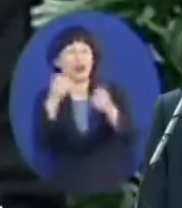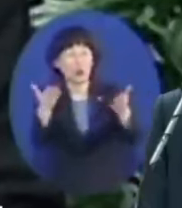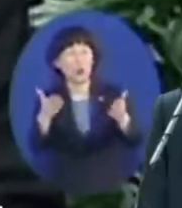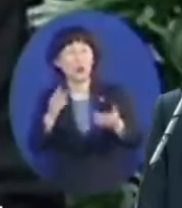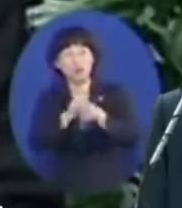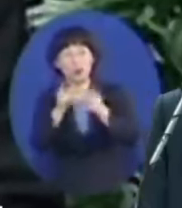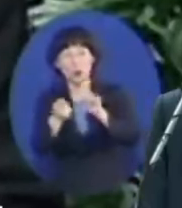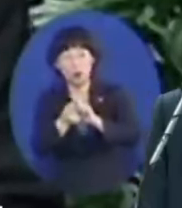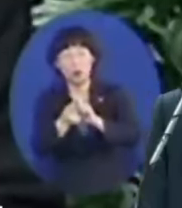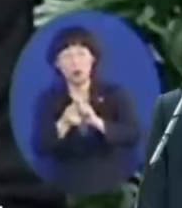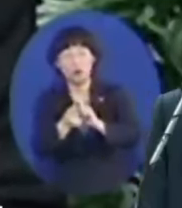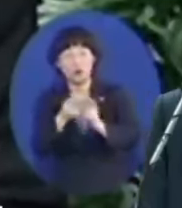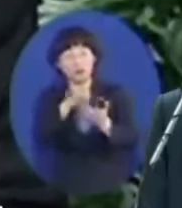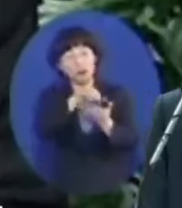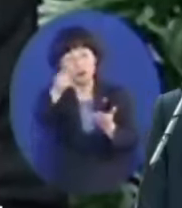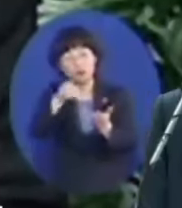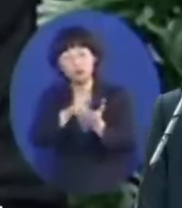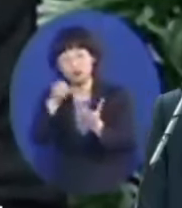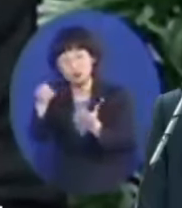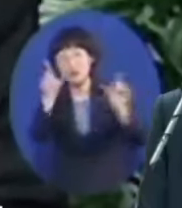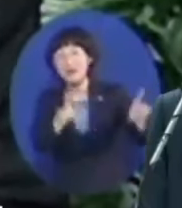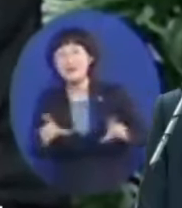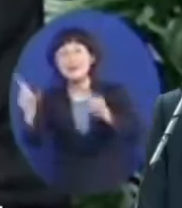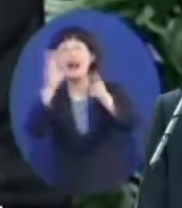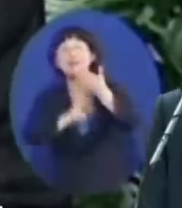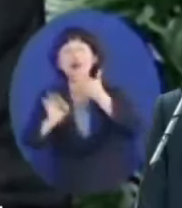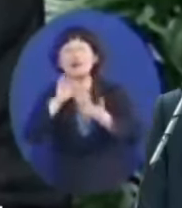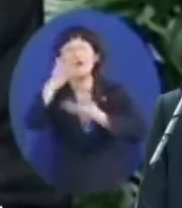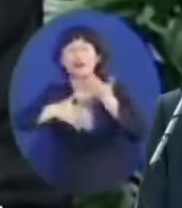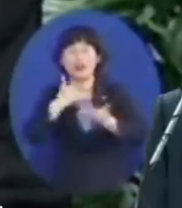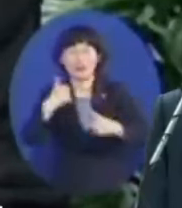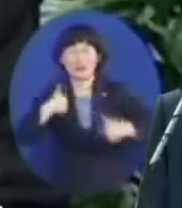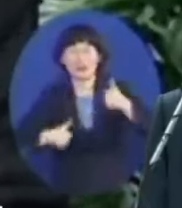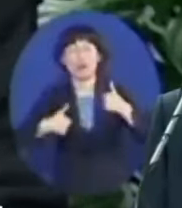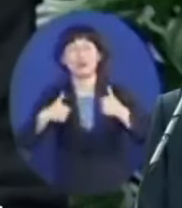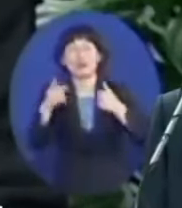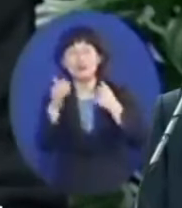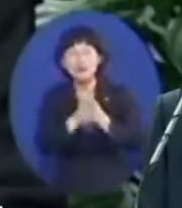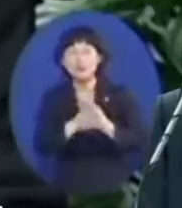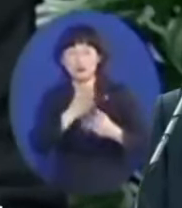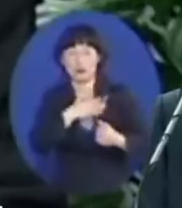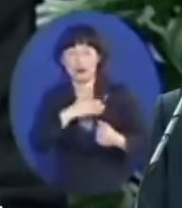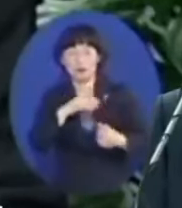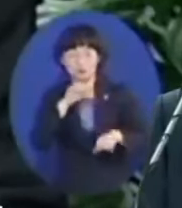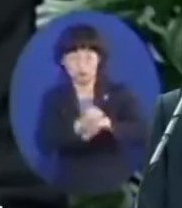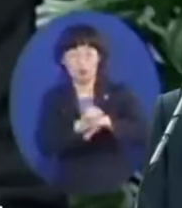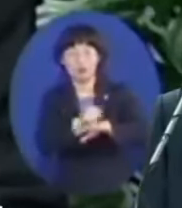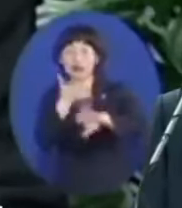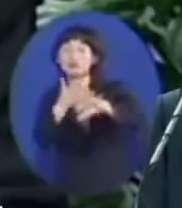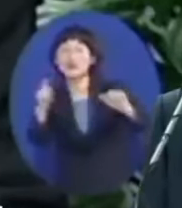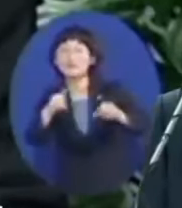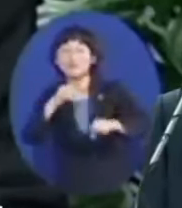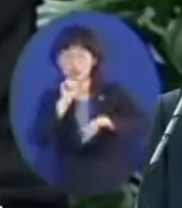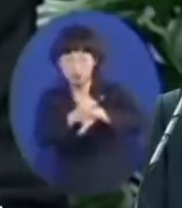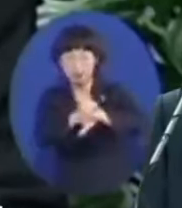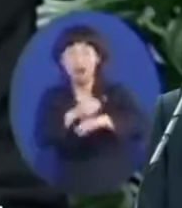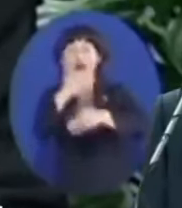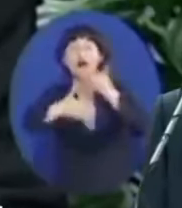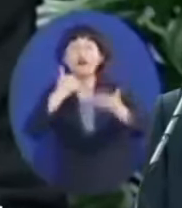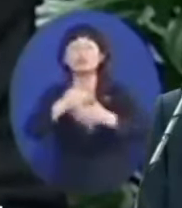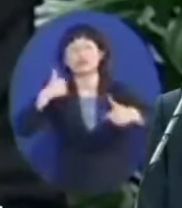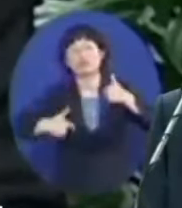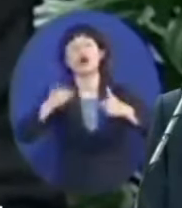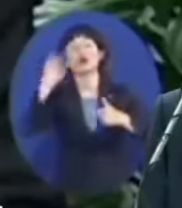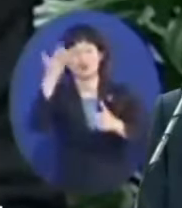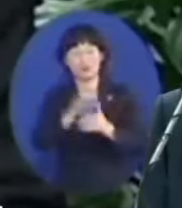서로 나누어주는 삶을 살면은 하나님이 기뻐하시기 때문에 자기도 잘 살고 남도 잘 살고 하나님도 기뻐하게 되는